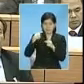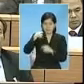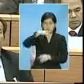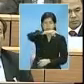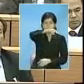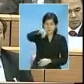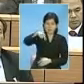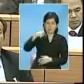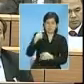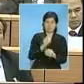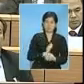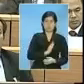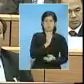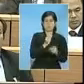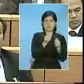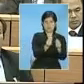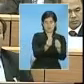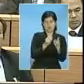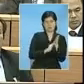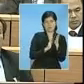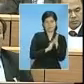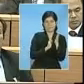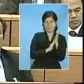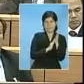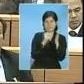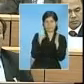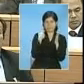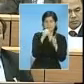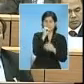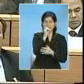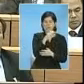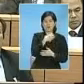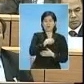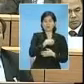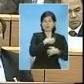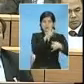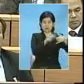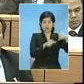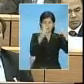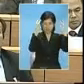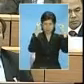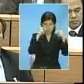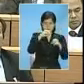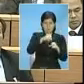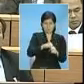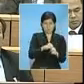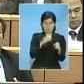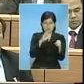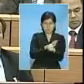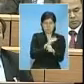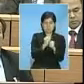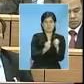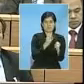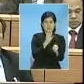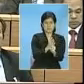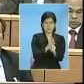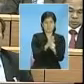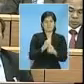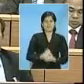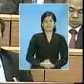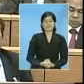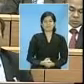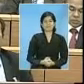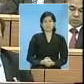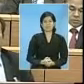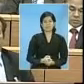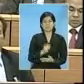ให้เกียรติท่านแสดงความชื่นชมท่านแล้วบอกเลยครับอยากเห็นท่านอยู่ในตำแหน่งครบ 4ปีครับเพราะฉะนั้นการที่